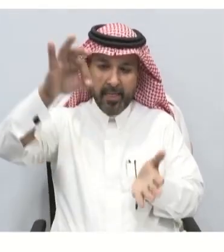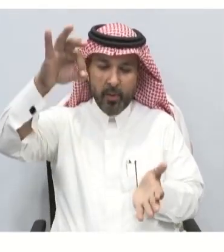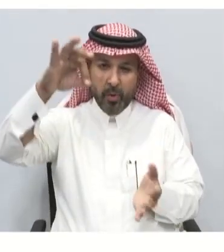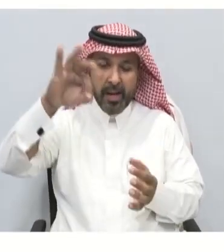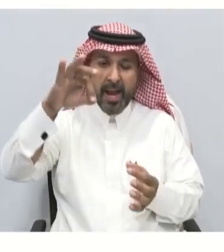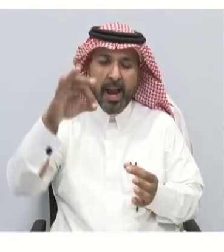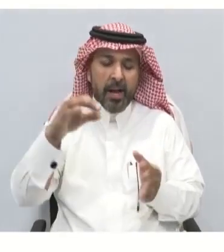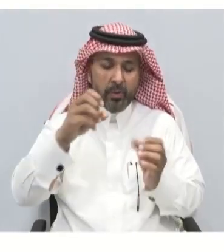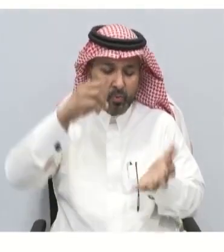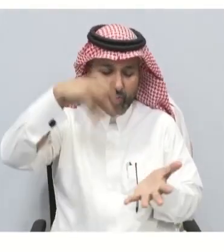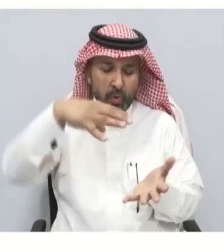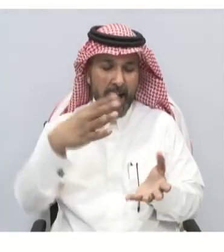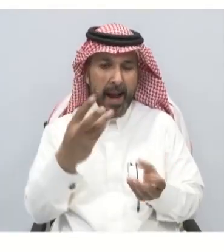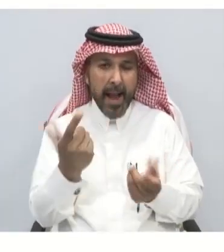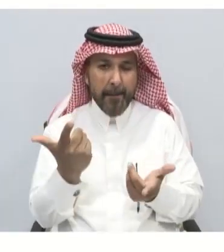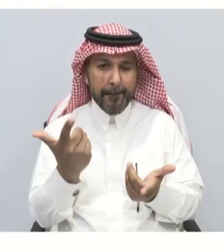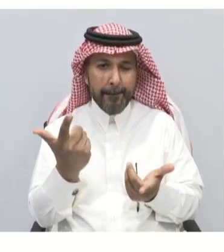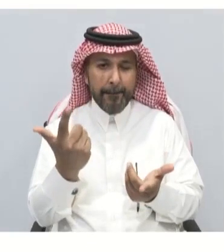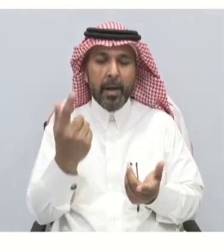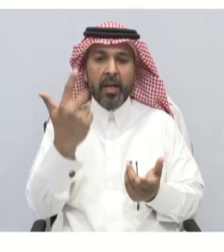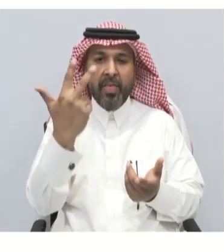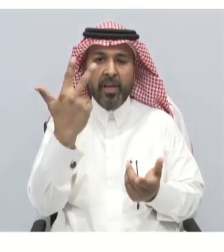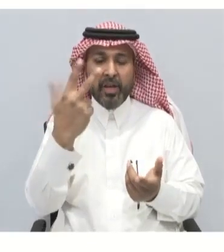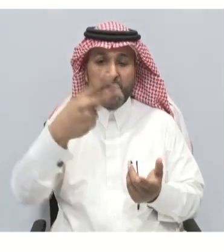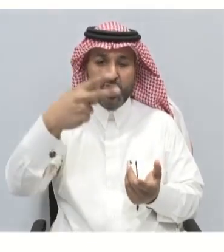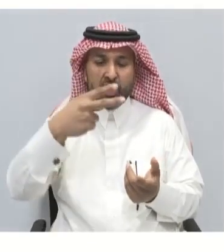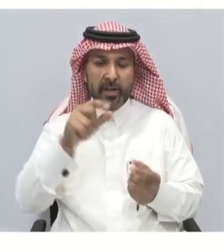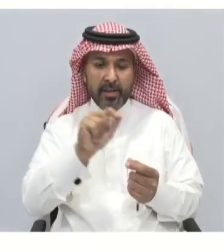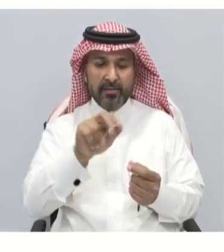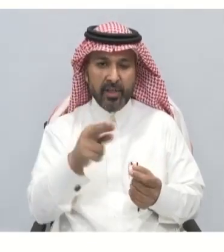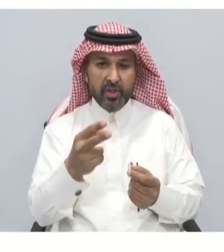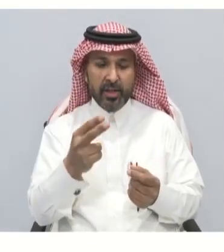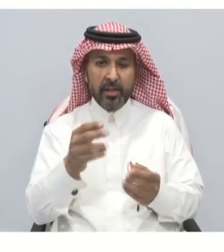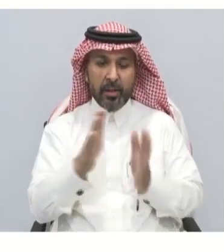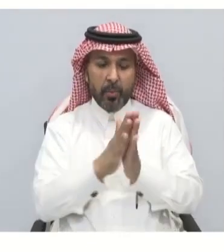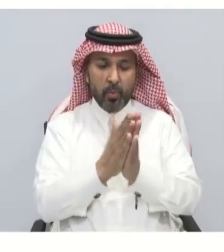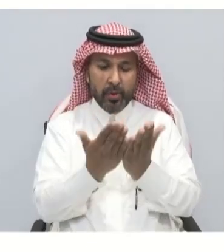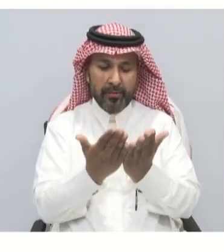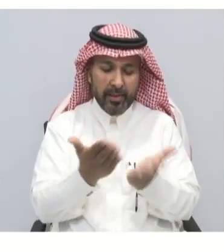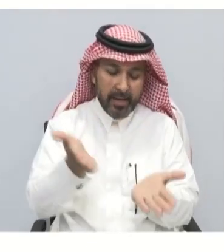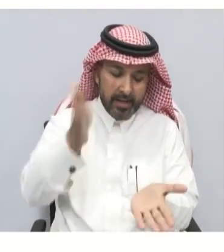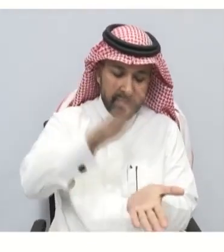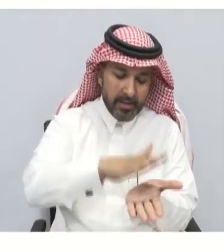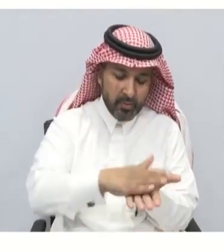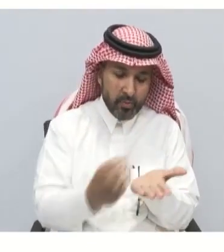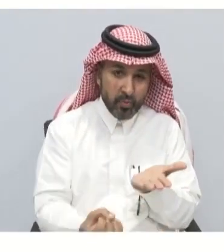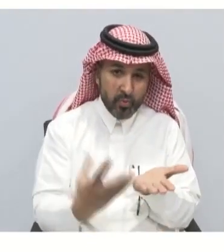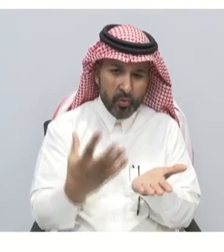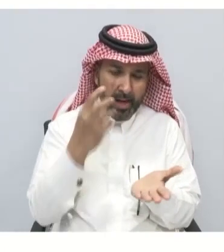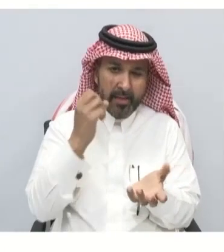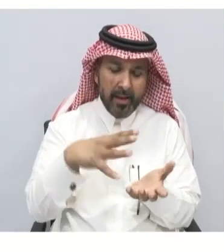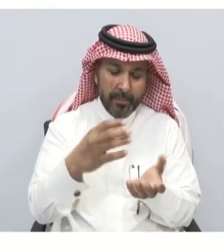28 من من الريال يعني 28 هلله ودفع 19 ريالا كم